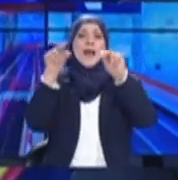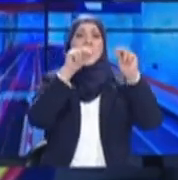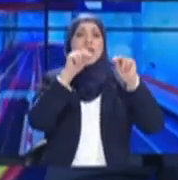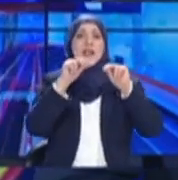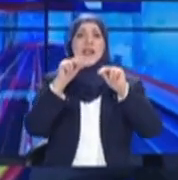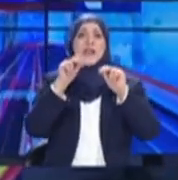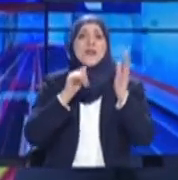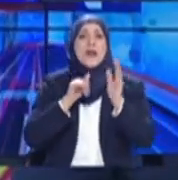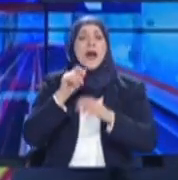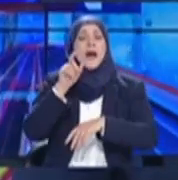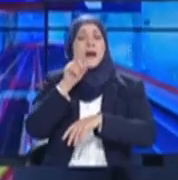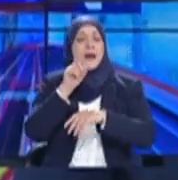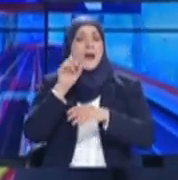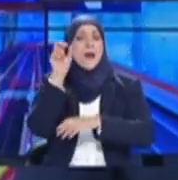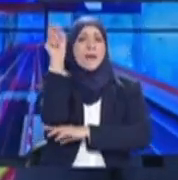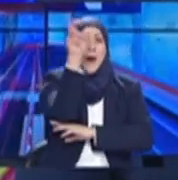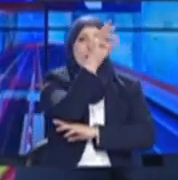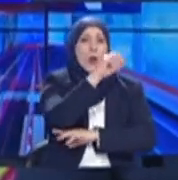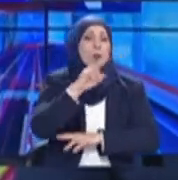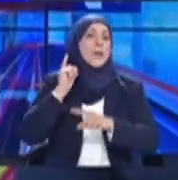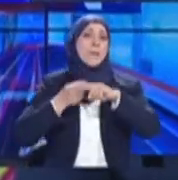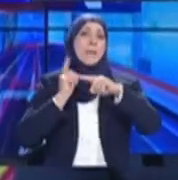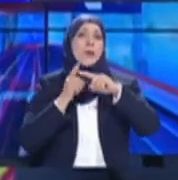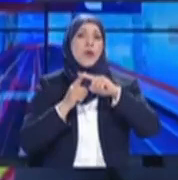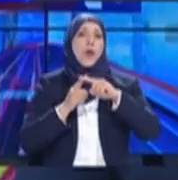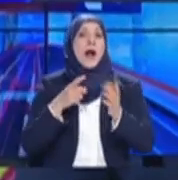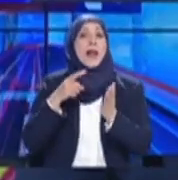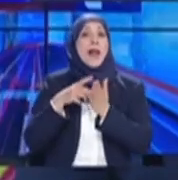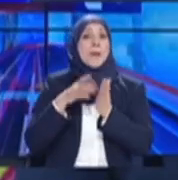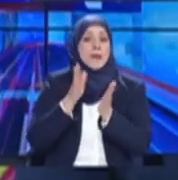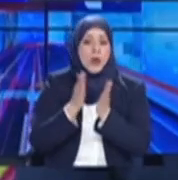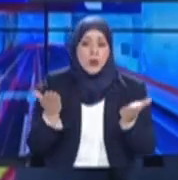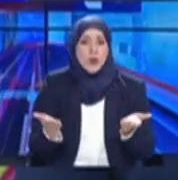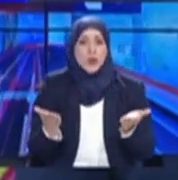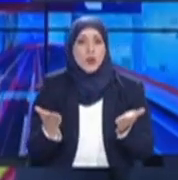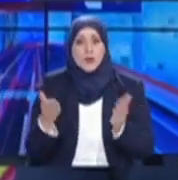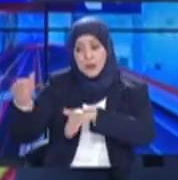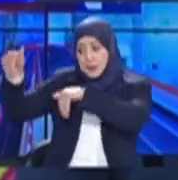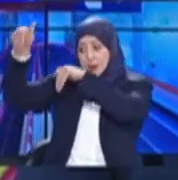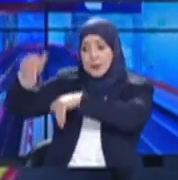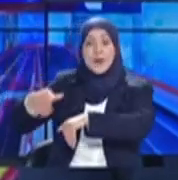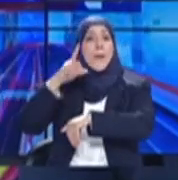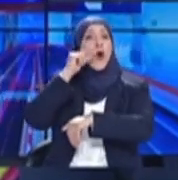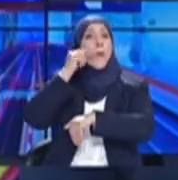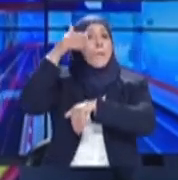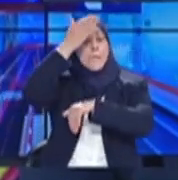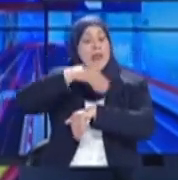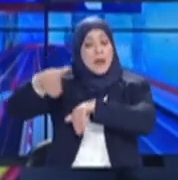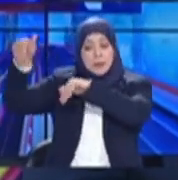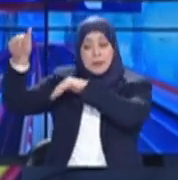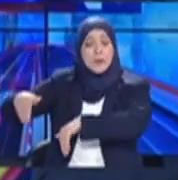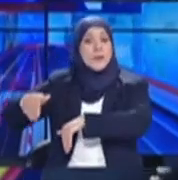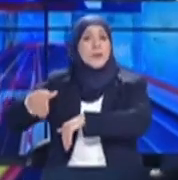البلديات اي كل الاجراءات الحمله اليوم اه مواد قبل الدفن ما يكون فيها عدد تتجاوز عشرين